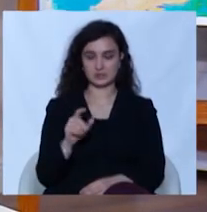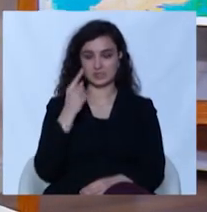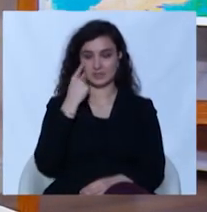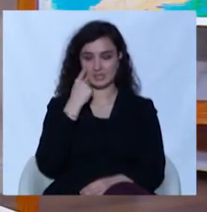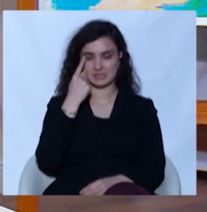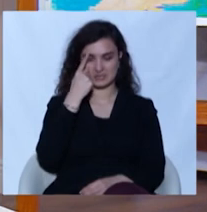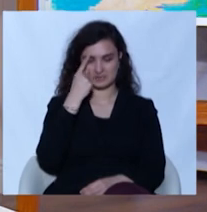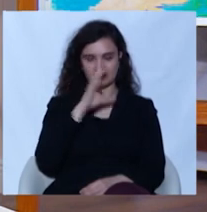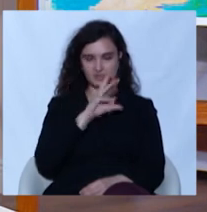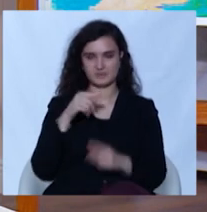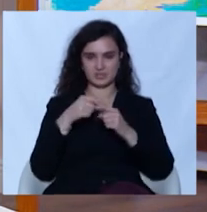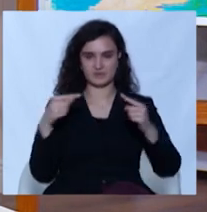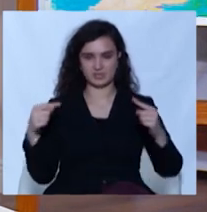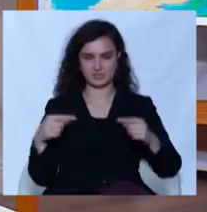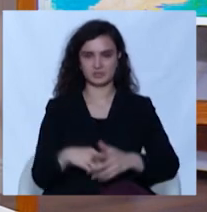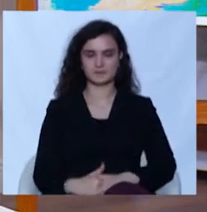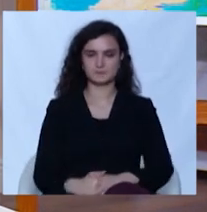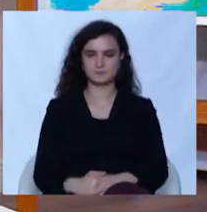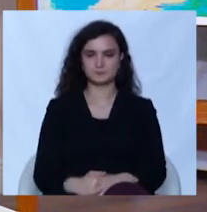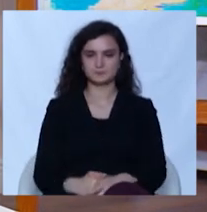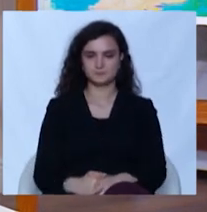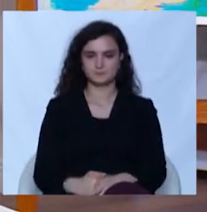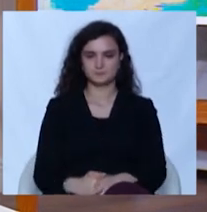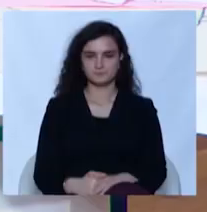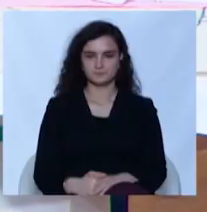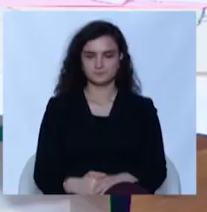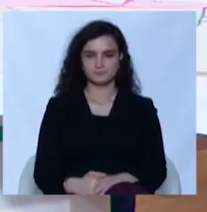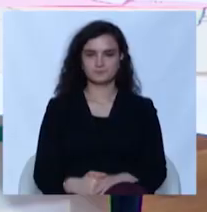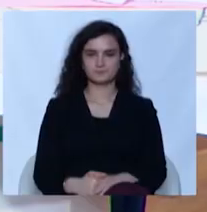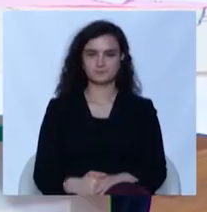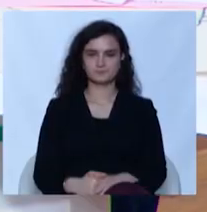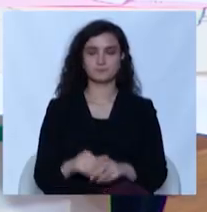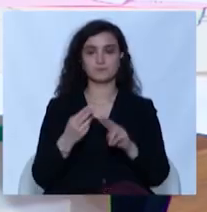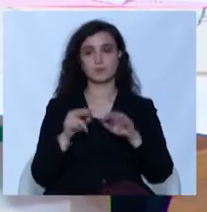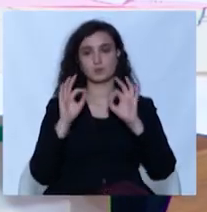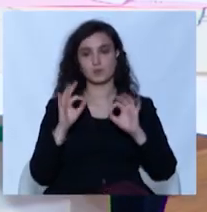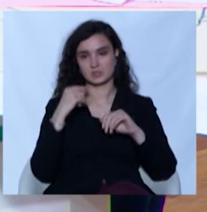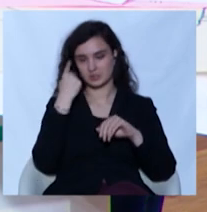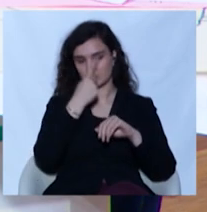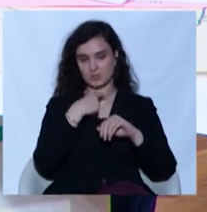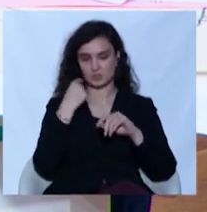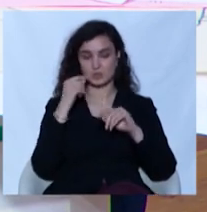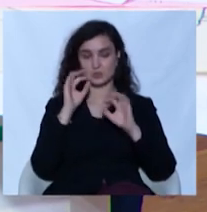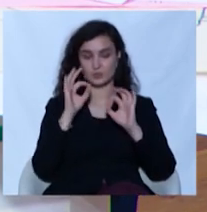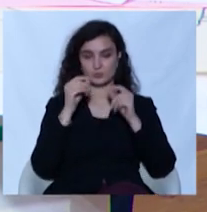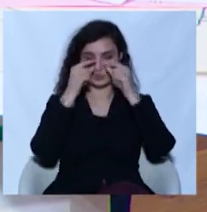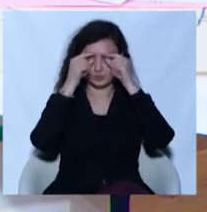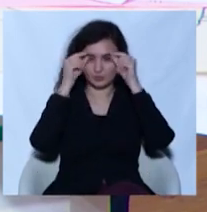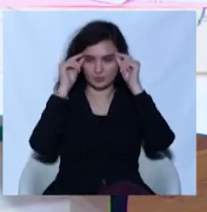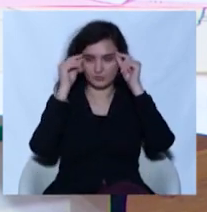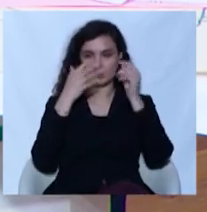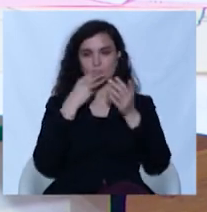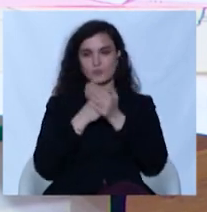წარბი, ყველა სხვადასხვანაირი გვაქვს, ხო სწორია? ამიტომ ზოგს სწორი წარბები აქვს, ზოგს წვრილი, ეს თქვენი